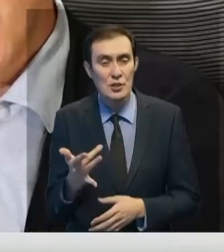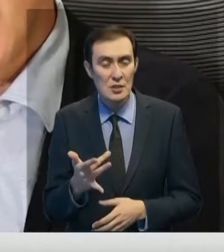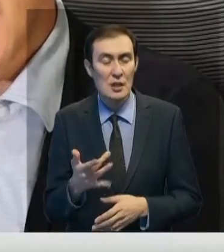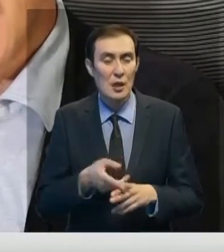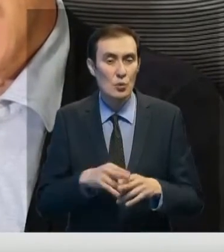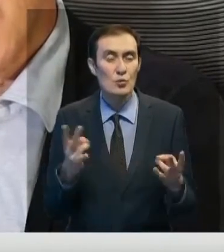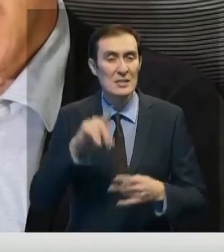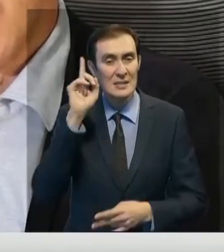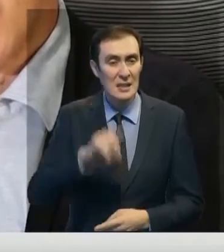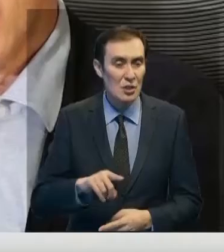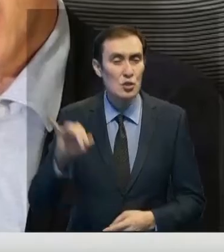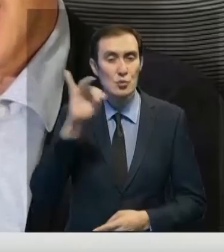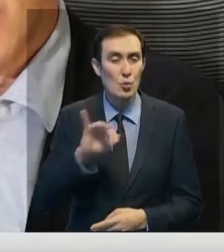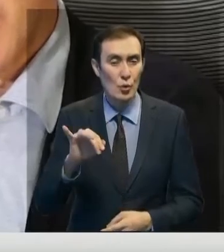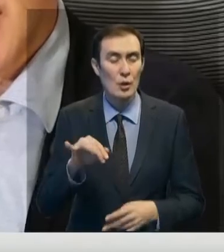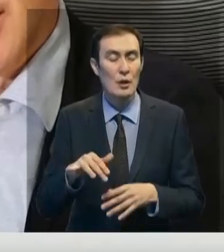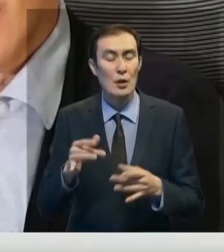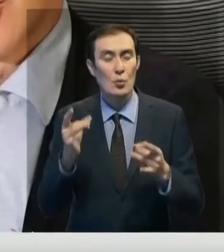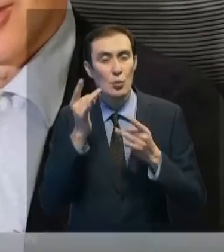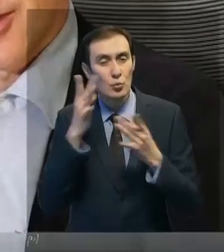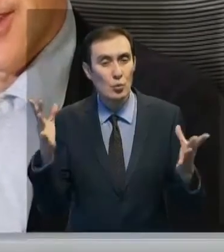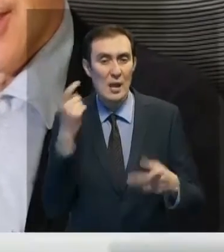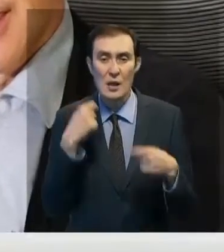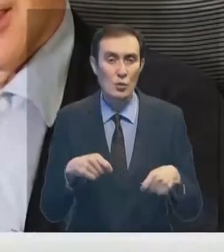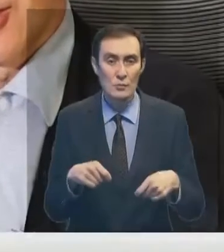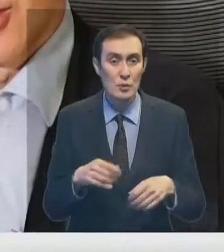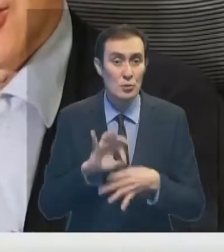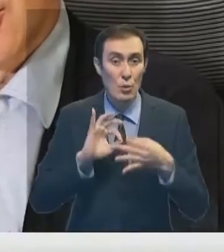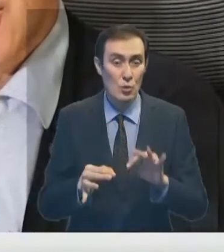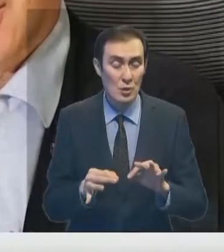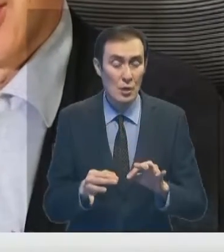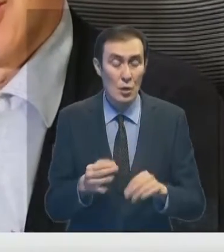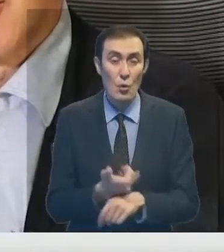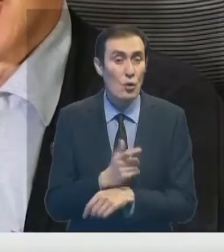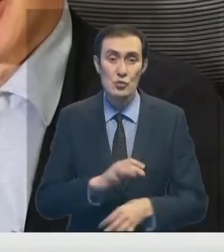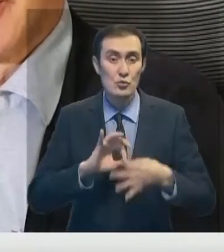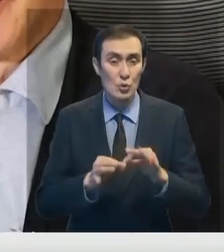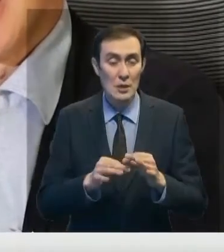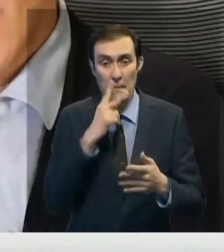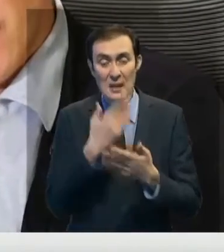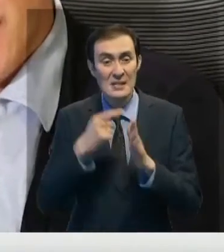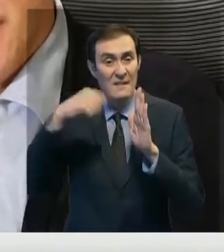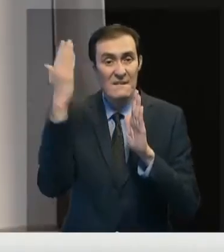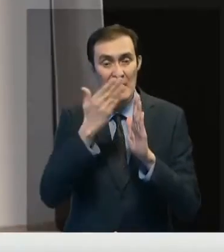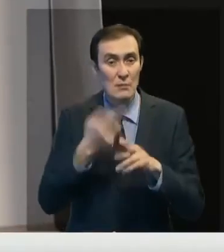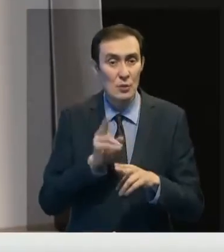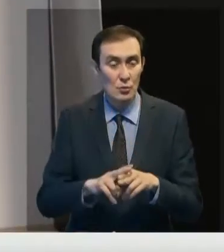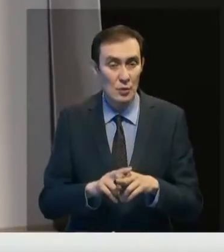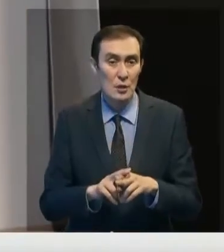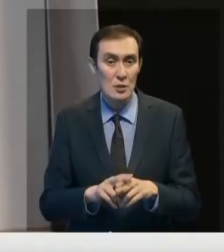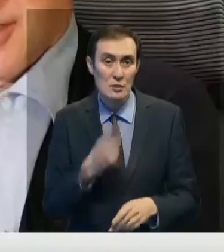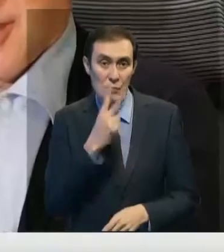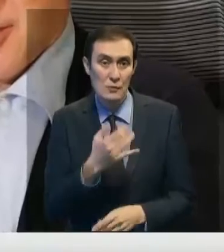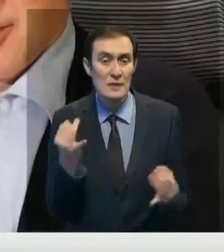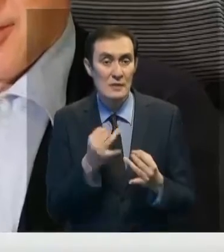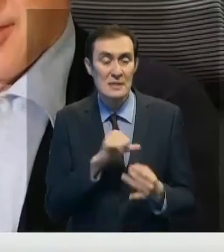знания истории, социологии, культуры, экономики, очень сложно. То есть очень сложно сделать фильм, который держит. Во-первых,